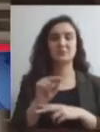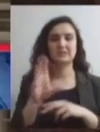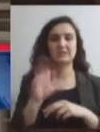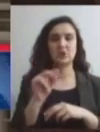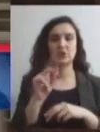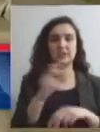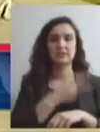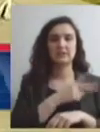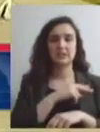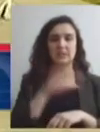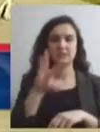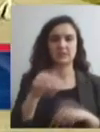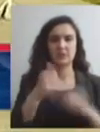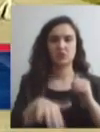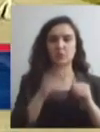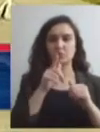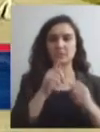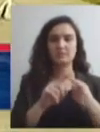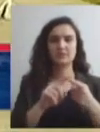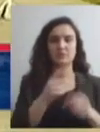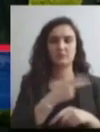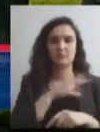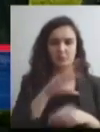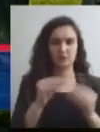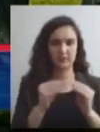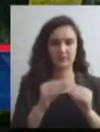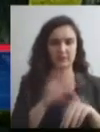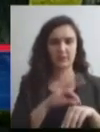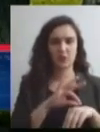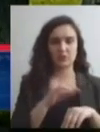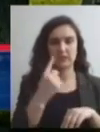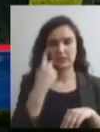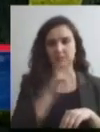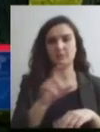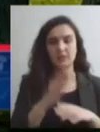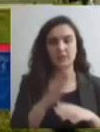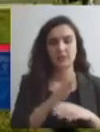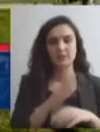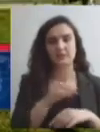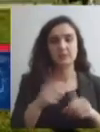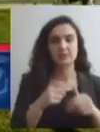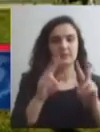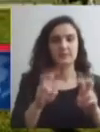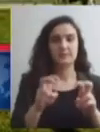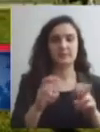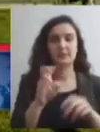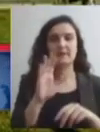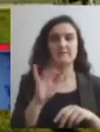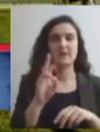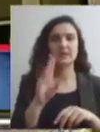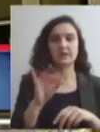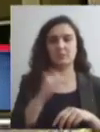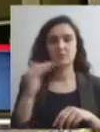სამედიცინო ცენტრშიც. ქუთაისის ინფექციურ საავადმყოფოში კი იგივე დიაგნოზით ერთი პირი იმყოფება, რომელიც ეგრეთ წოდებულ ხვანკითის კლასტერს განეკუთვნება.